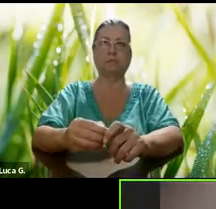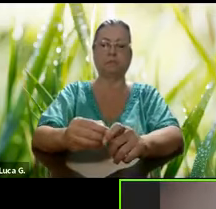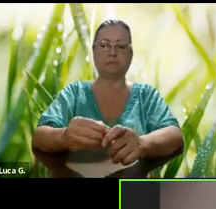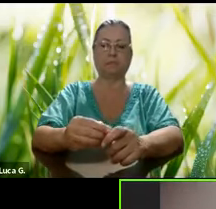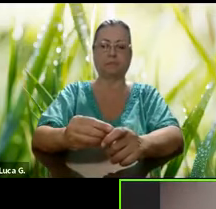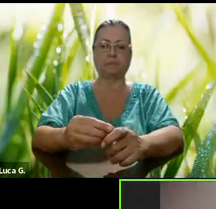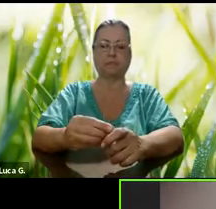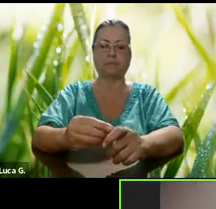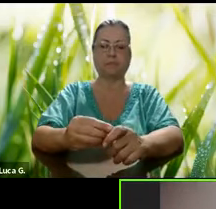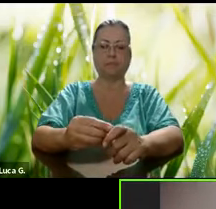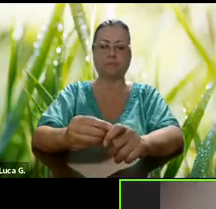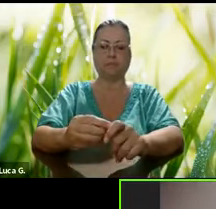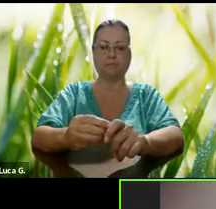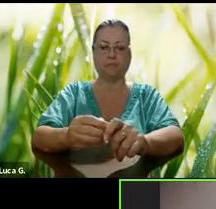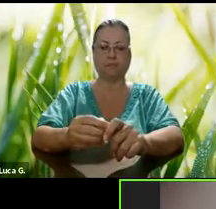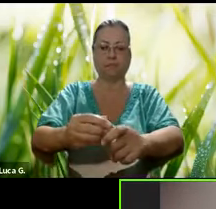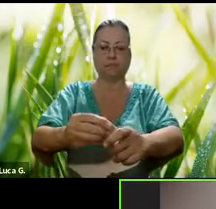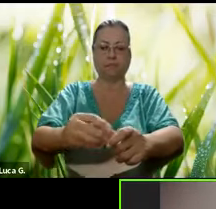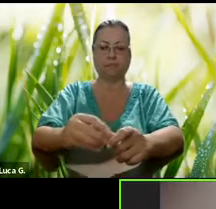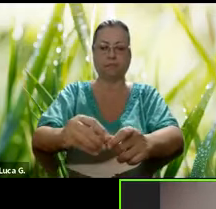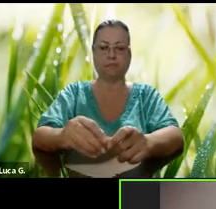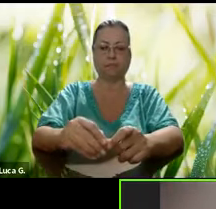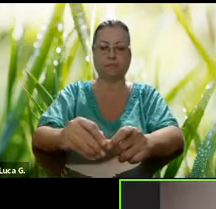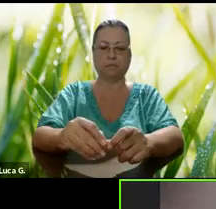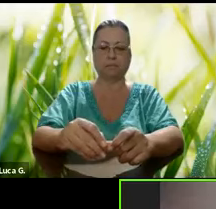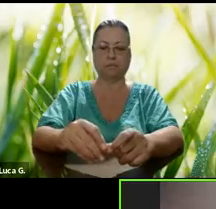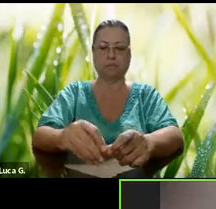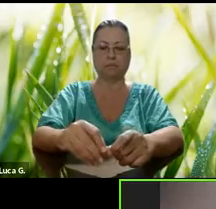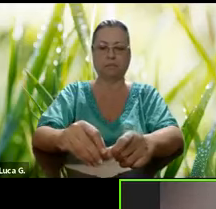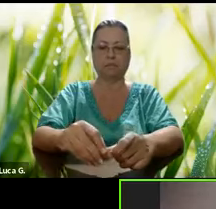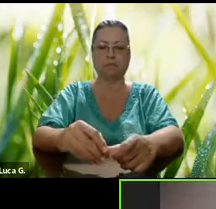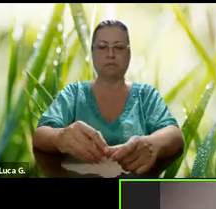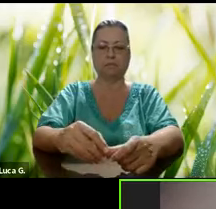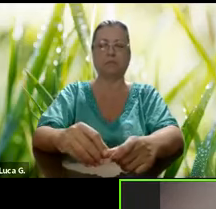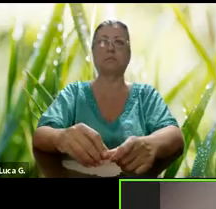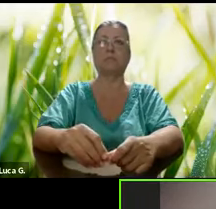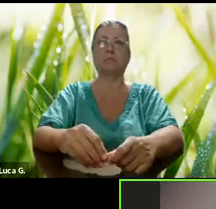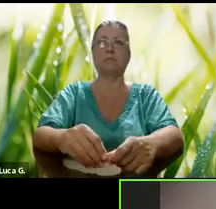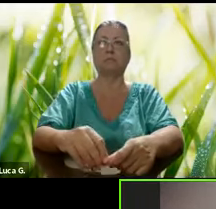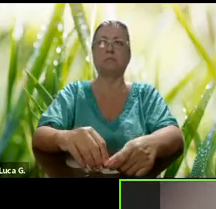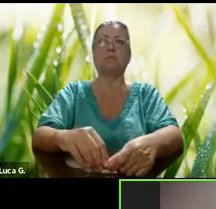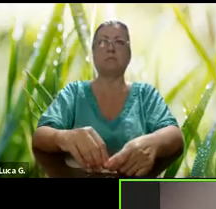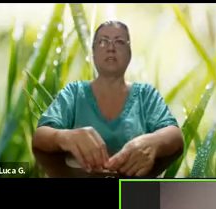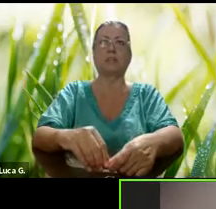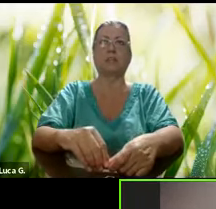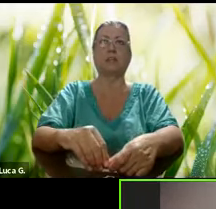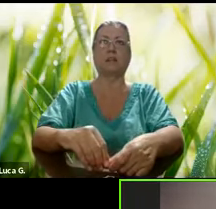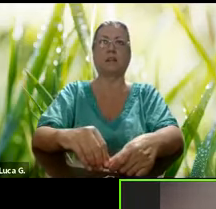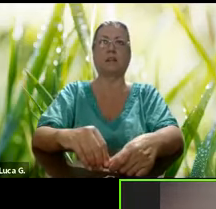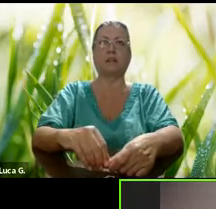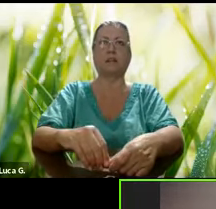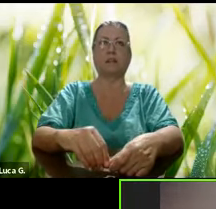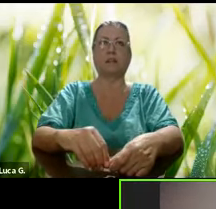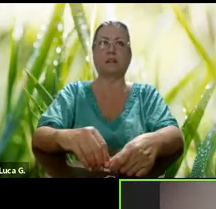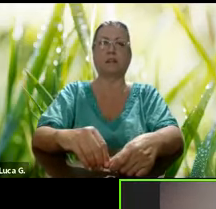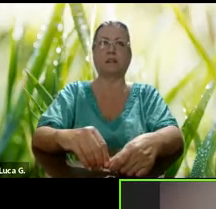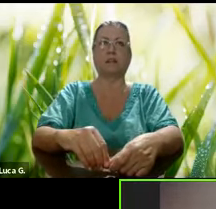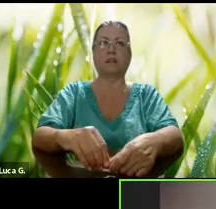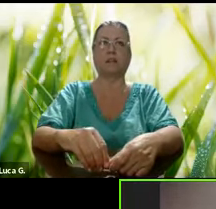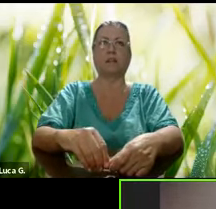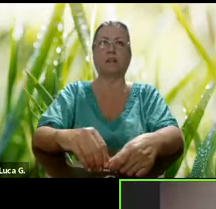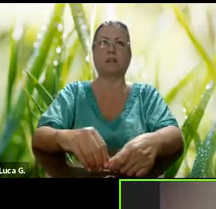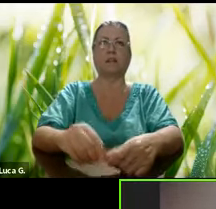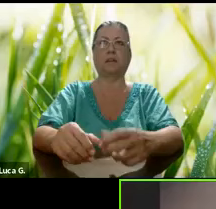quello che noi riusciamo ad avere con la medianità, sia la